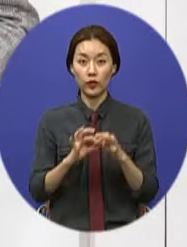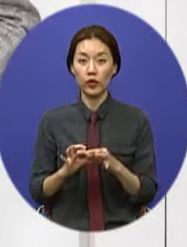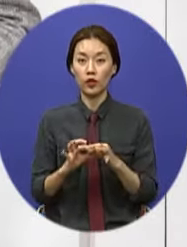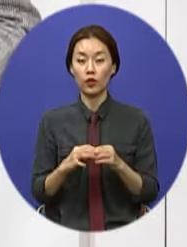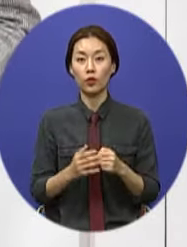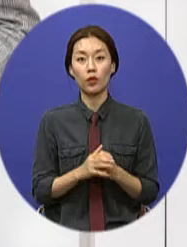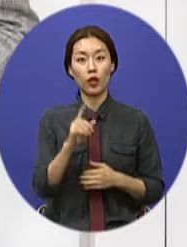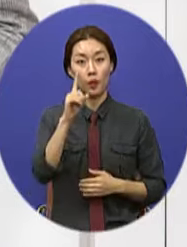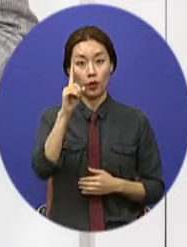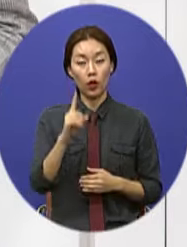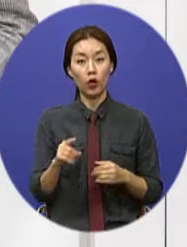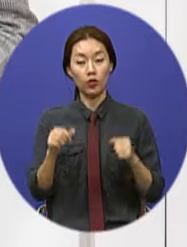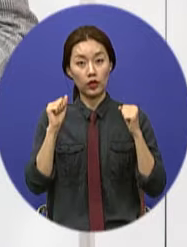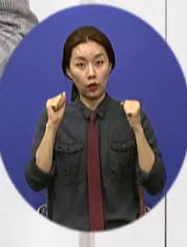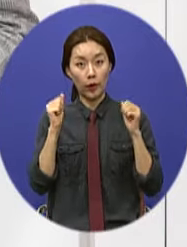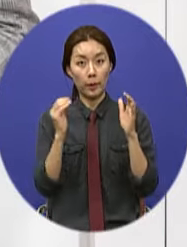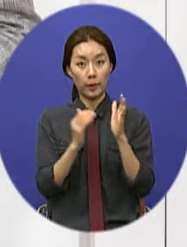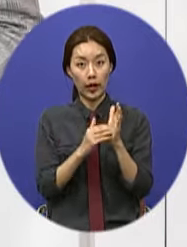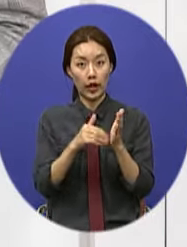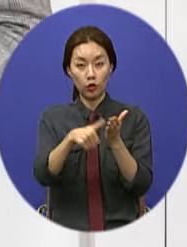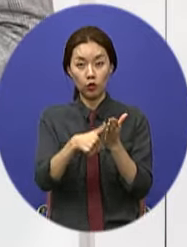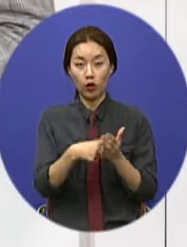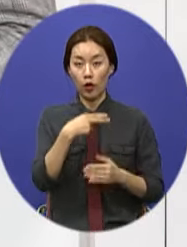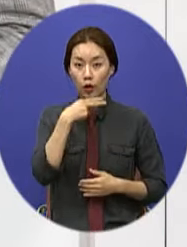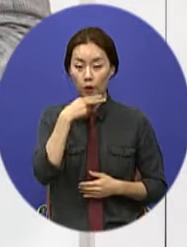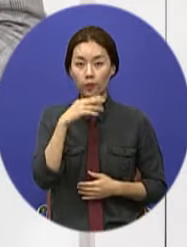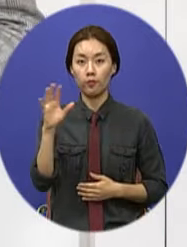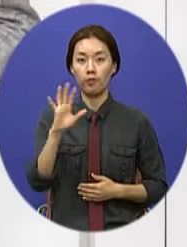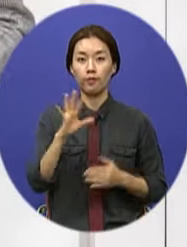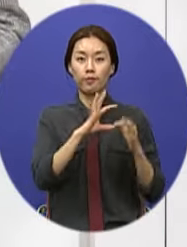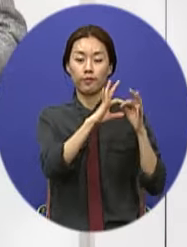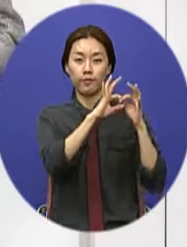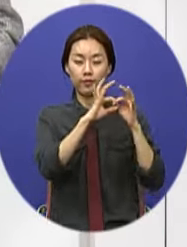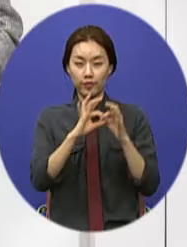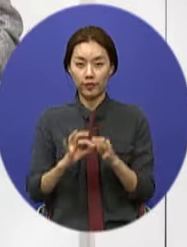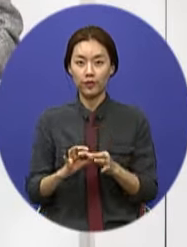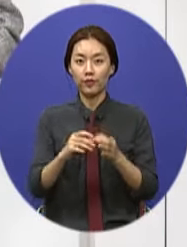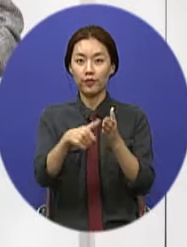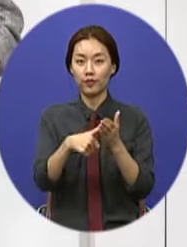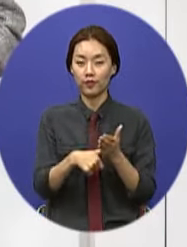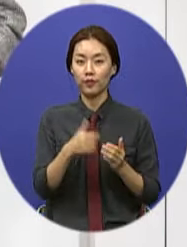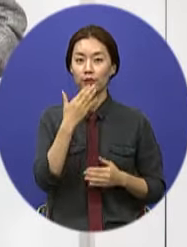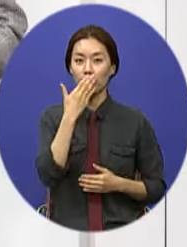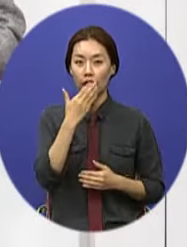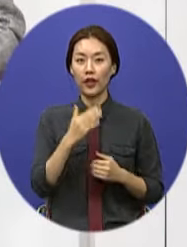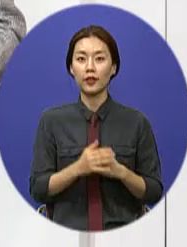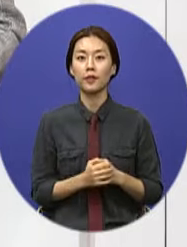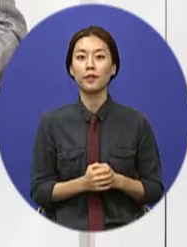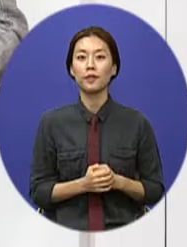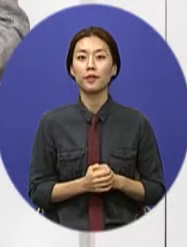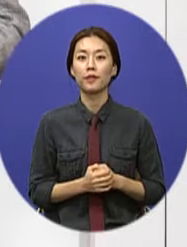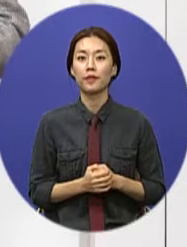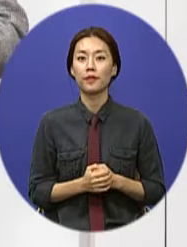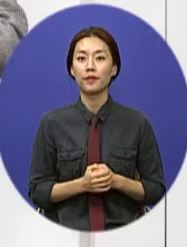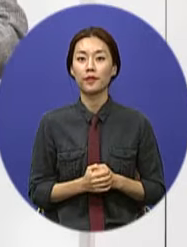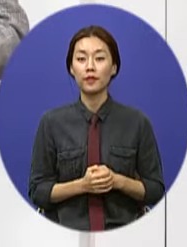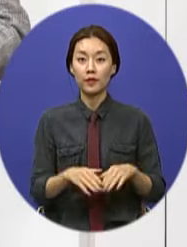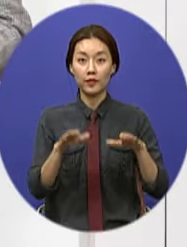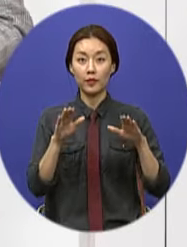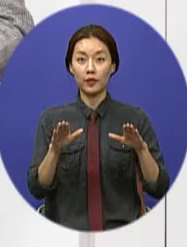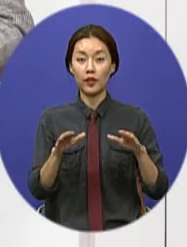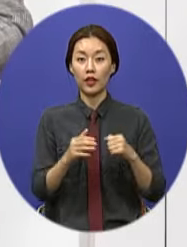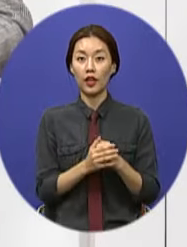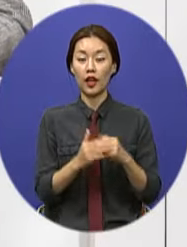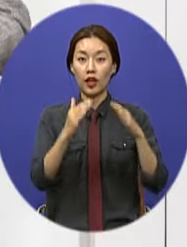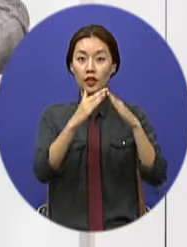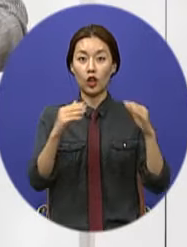뭐 한 번 응원해 주셨다고 못하는 거 아닙니다. 네. 네, 계속 응원해 주실 수 있으니까 참고해 주시고. 네. 자, 이번에는